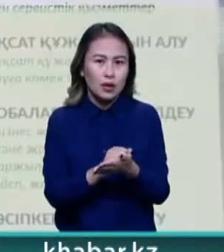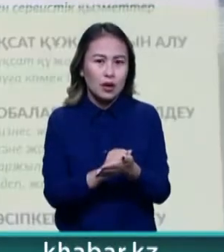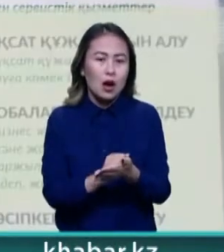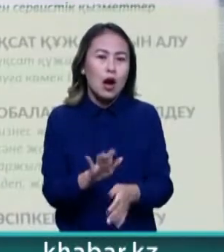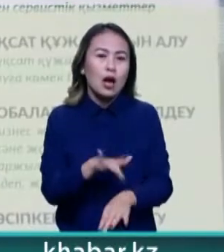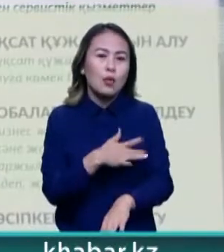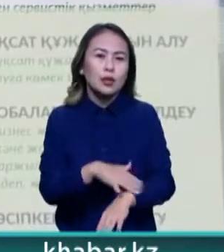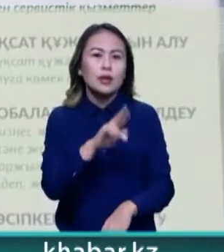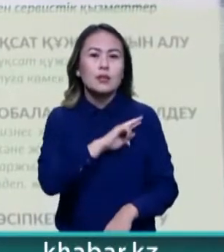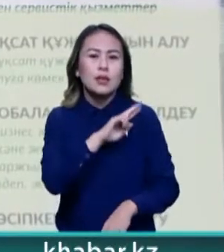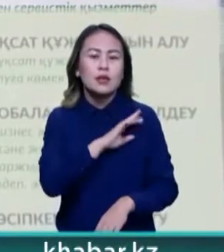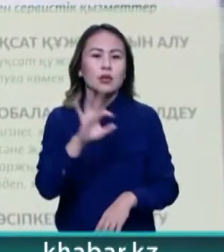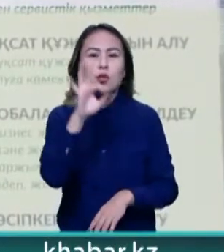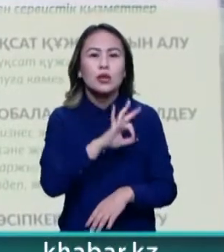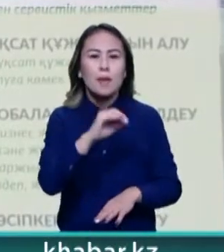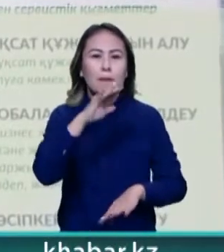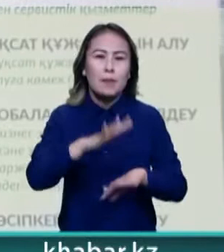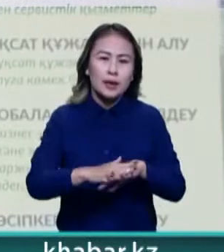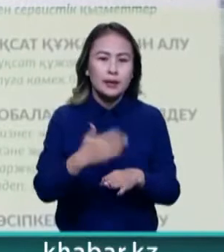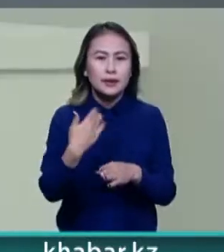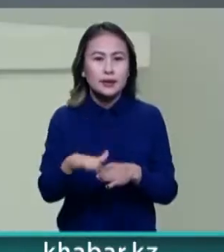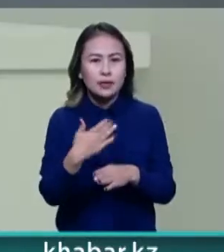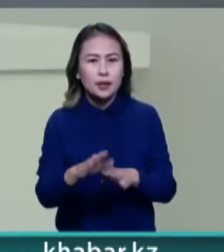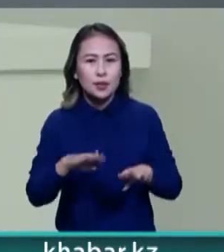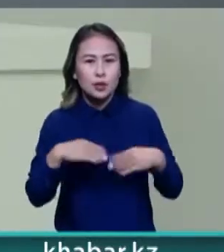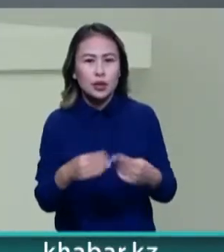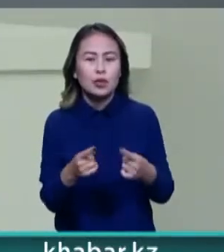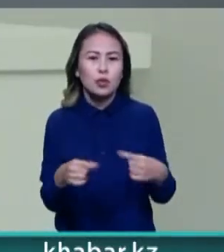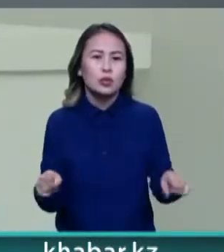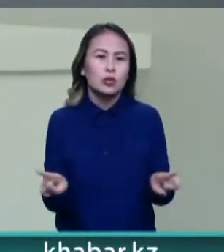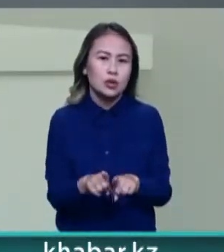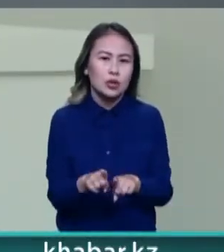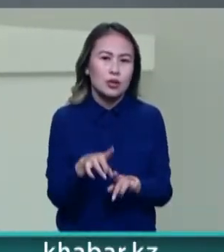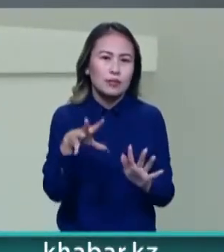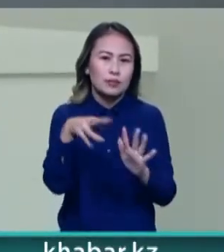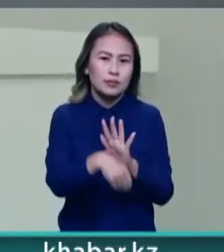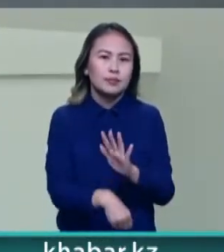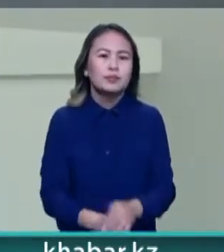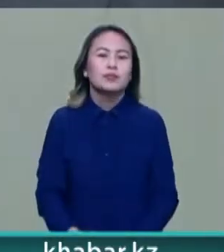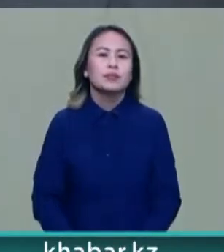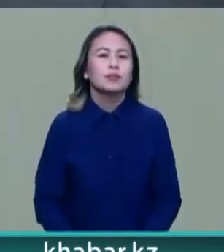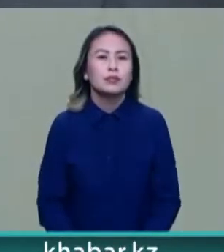құжаттары. Коммуналдық қызмет саласының өкілдері, банктер мен несие беру ұйымдары да осы жерде.